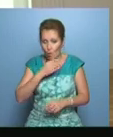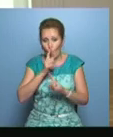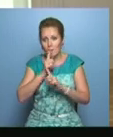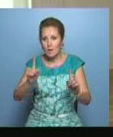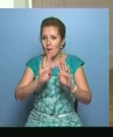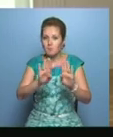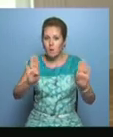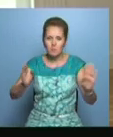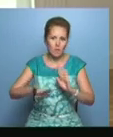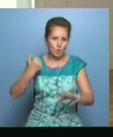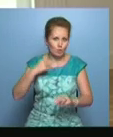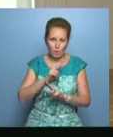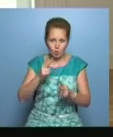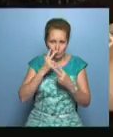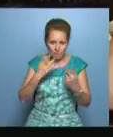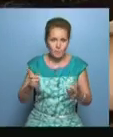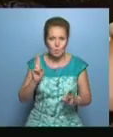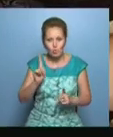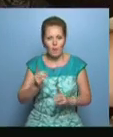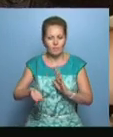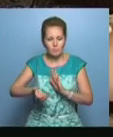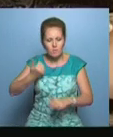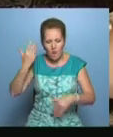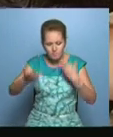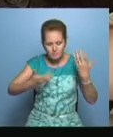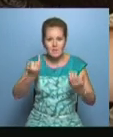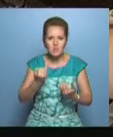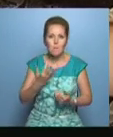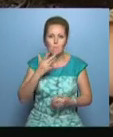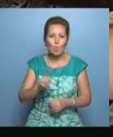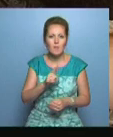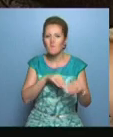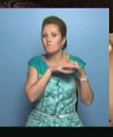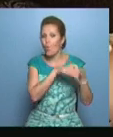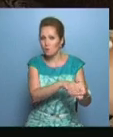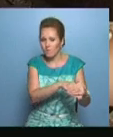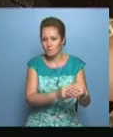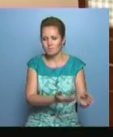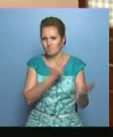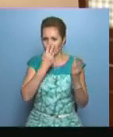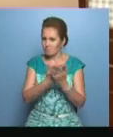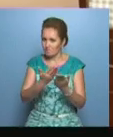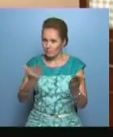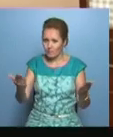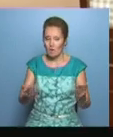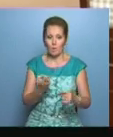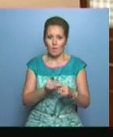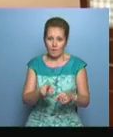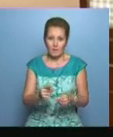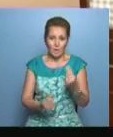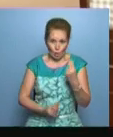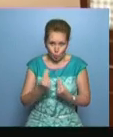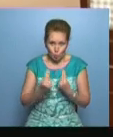еще никто не видел. Кое-что достали из музейных фондов. Некоторые появились благодаря реставрации. Вот эти игрушки